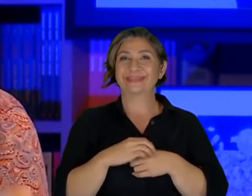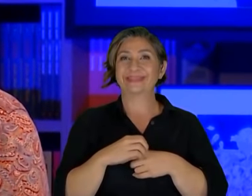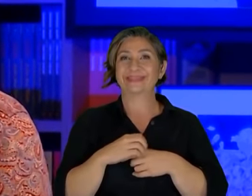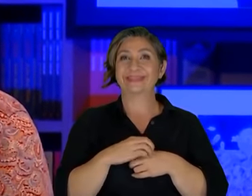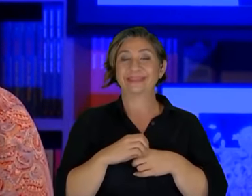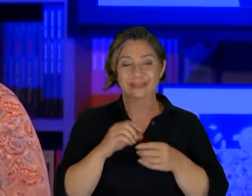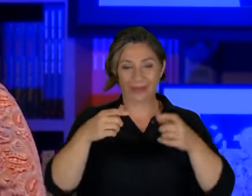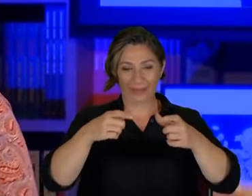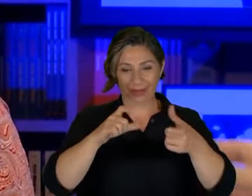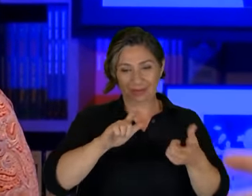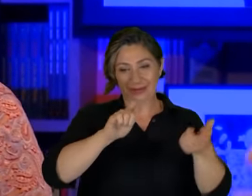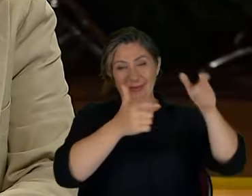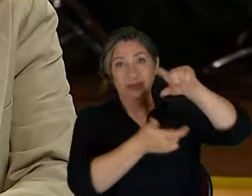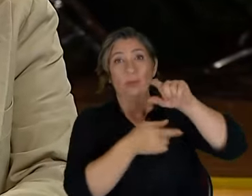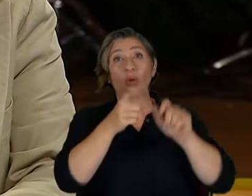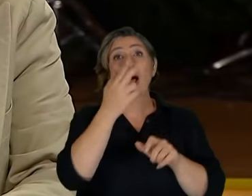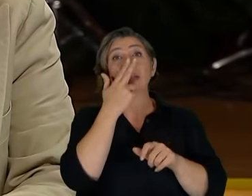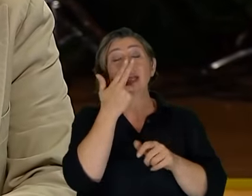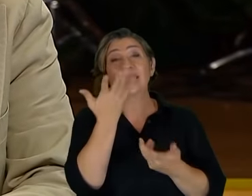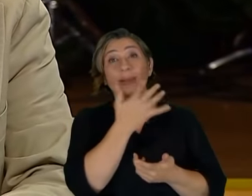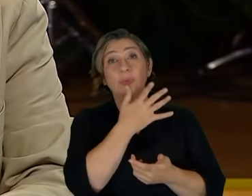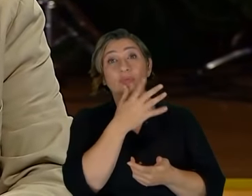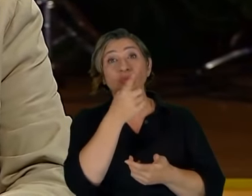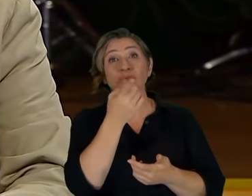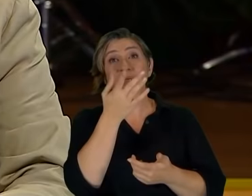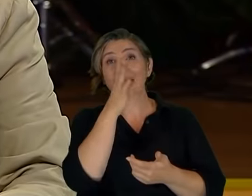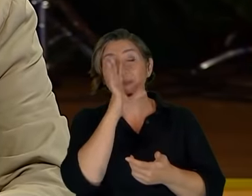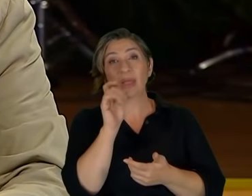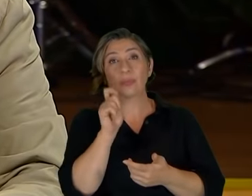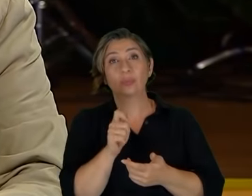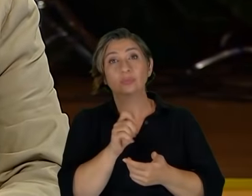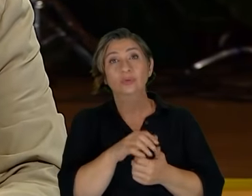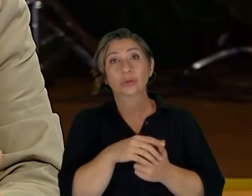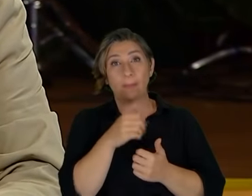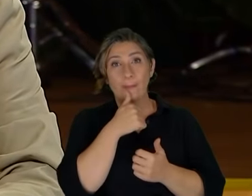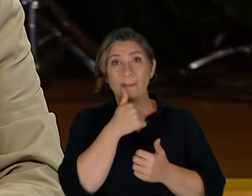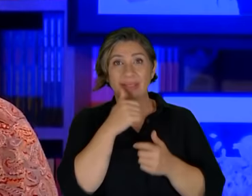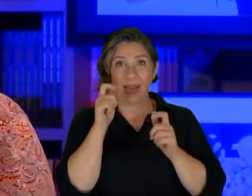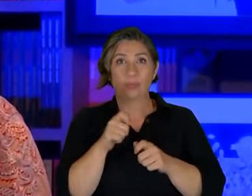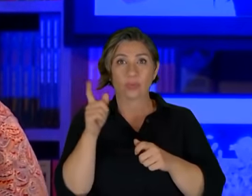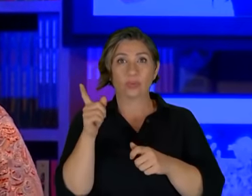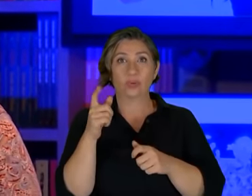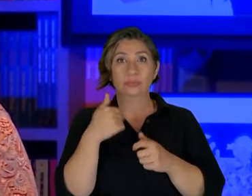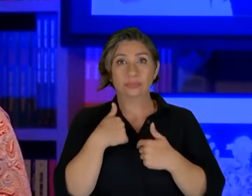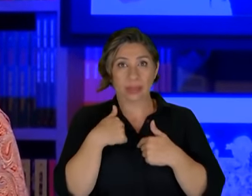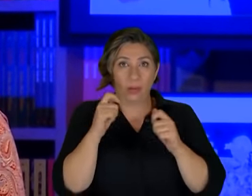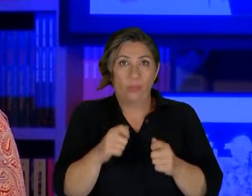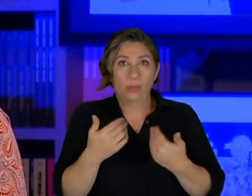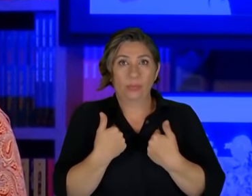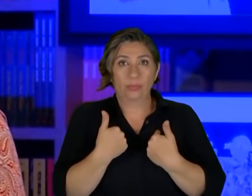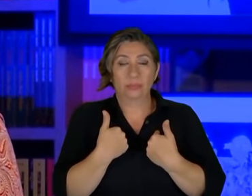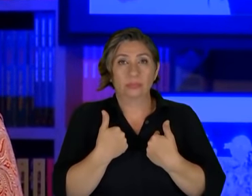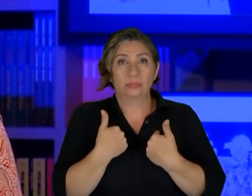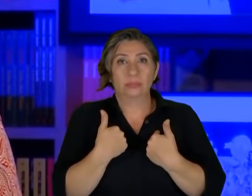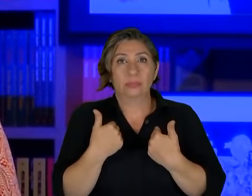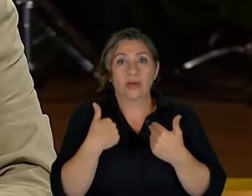diğer tarafı çevriliyor, dinleniyor. Bu alışkanlığı nereden biliyorsun, kimler bunu yapıyormuş? Babanlar yapıyordu. Biz de yapıyoruz. Ben şimdi mesela